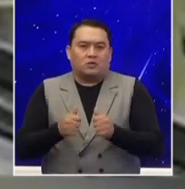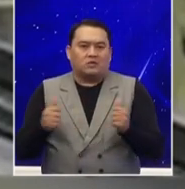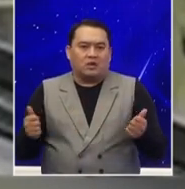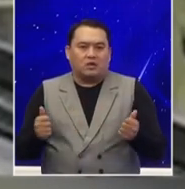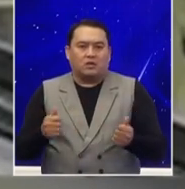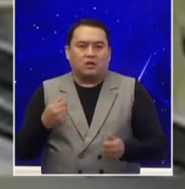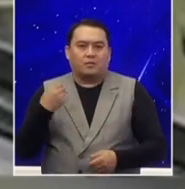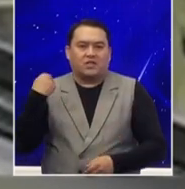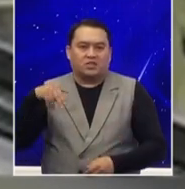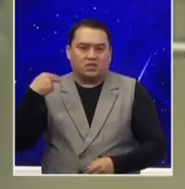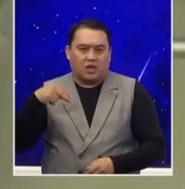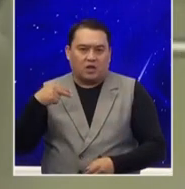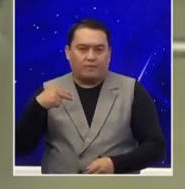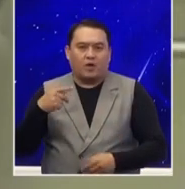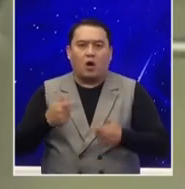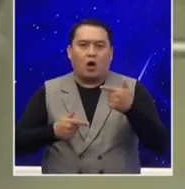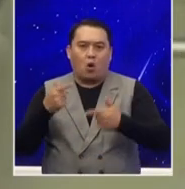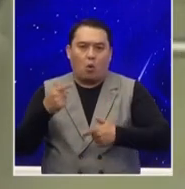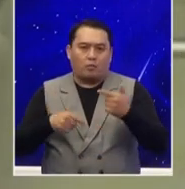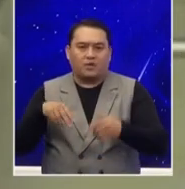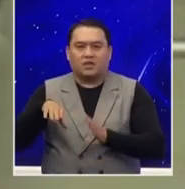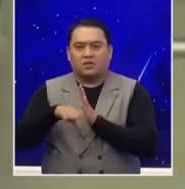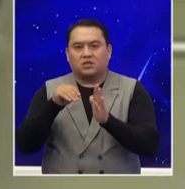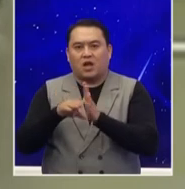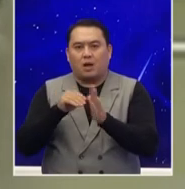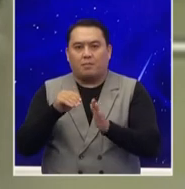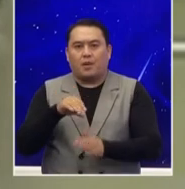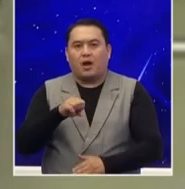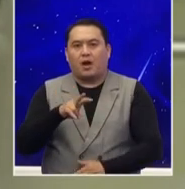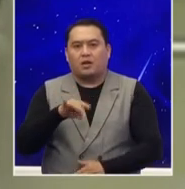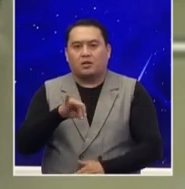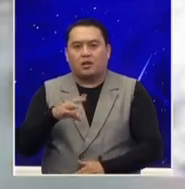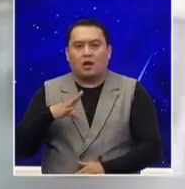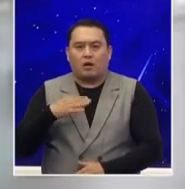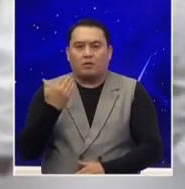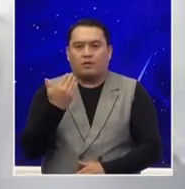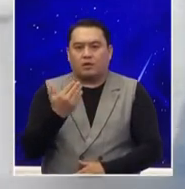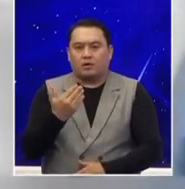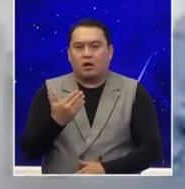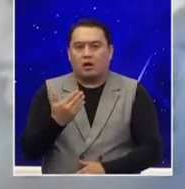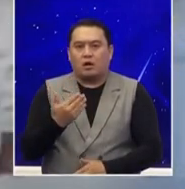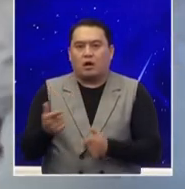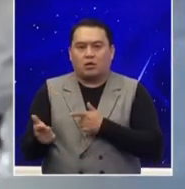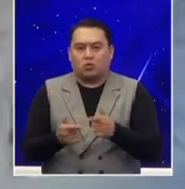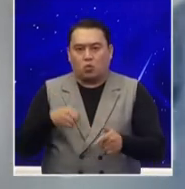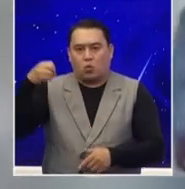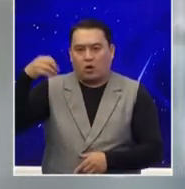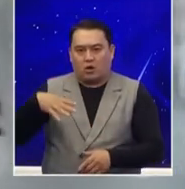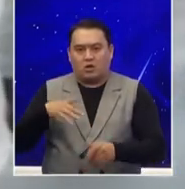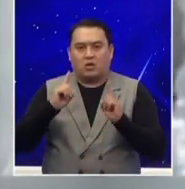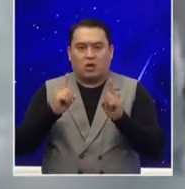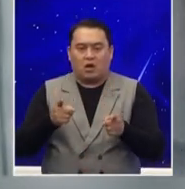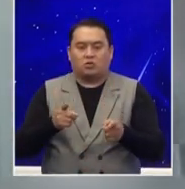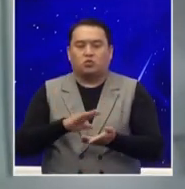до aldo трампа его конкурент на выборах президента сша джо байден выражает готовность вернуться к